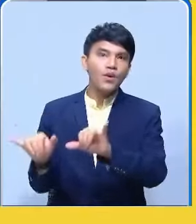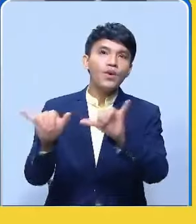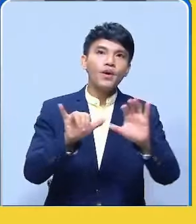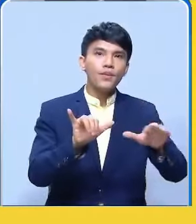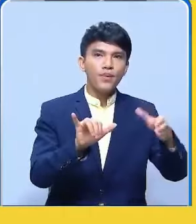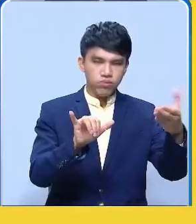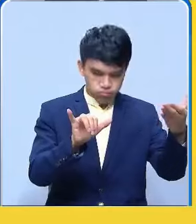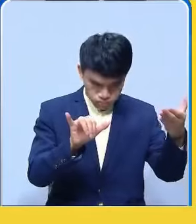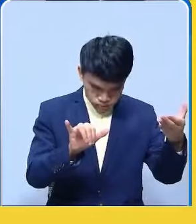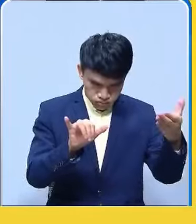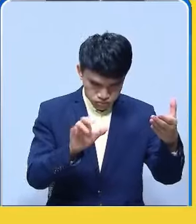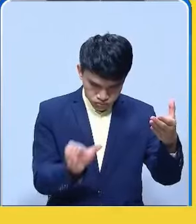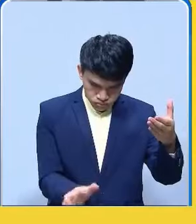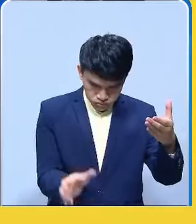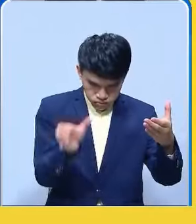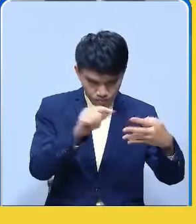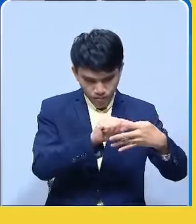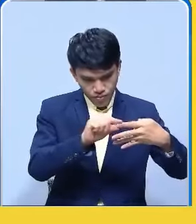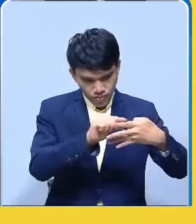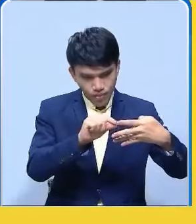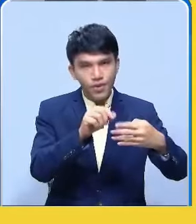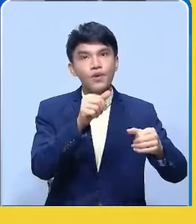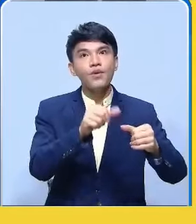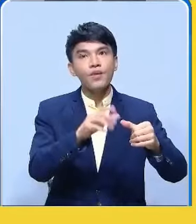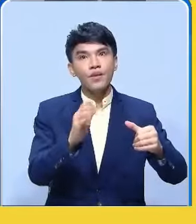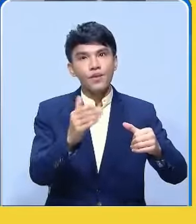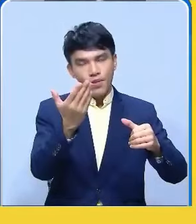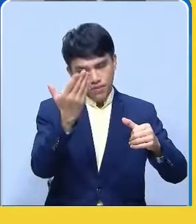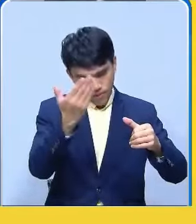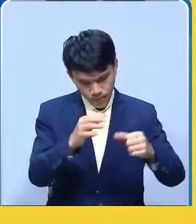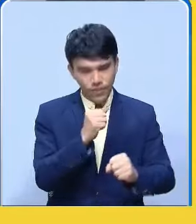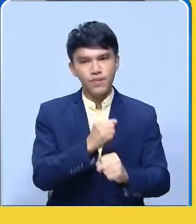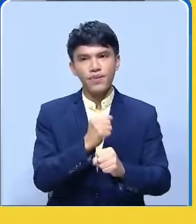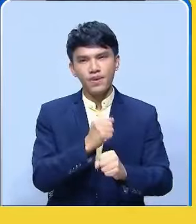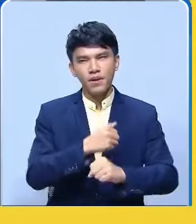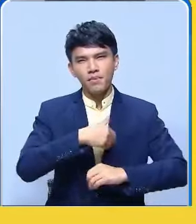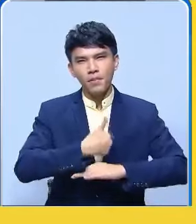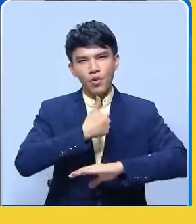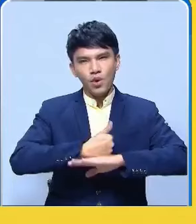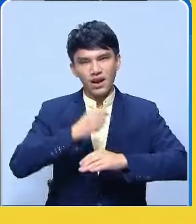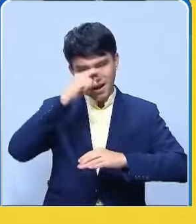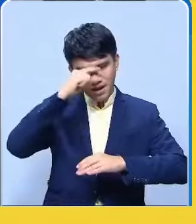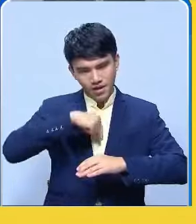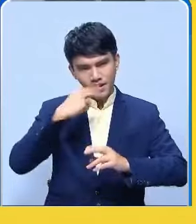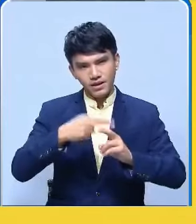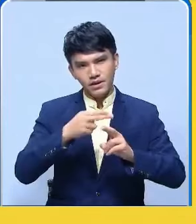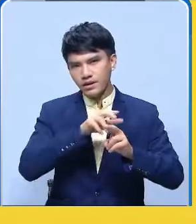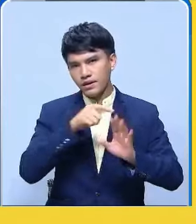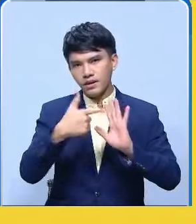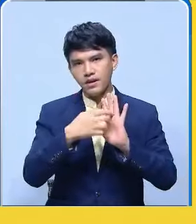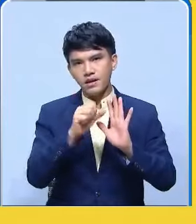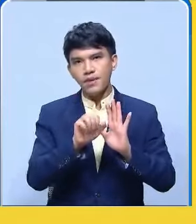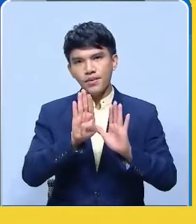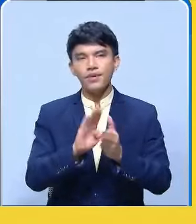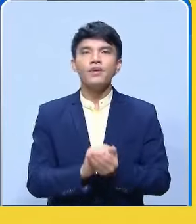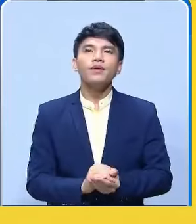ที่นึงตึก4ชั้นย้ายไปอีกที่นึงนะครับ พอทำไปสักระยะหนึ่งคราวนี้เจอหัวหน้าคนไทยชื่อแสบแหมแสบสมชื่อเล